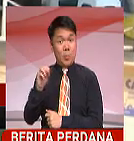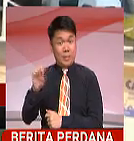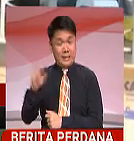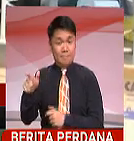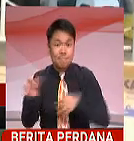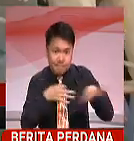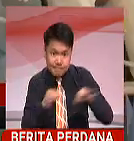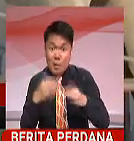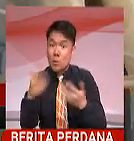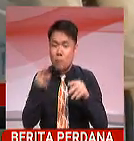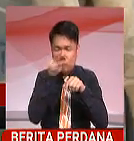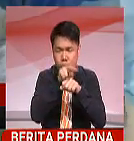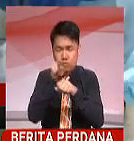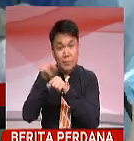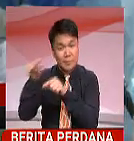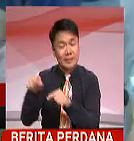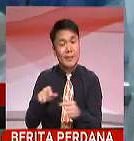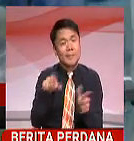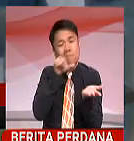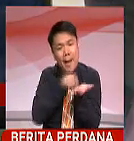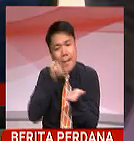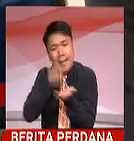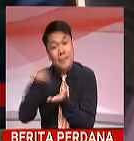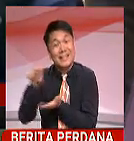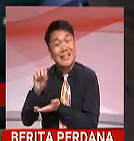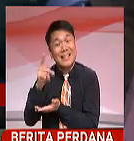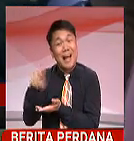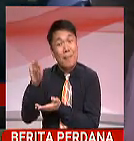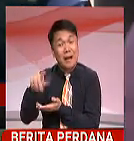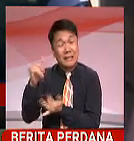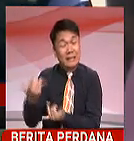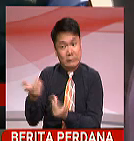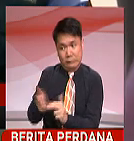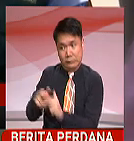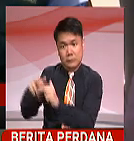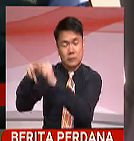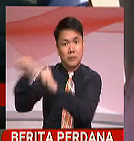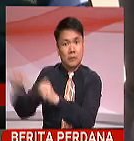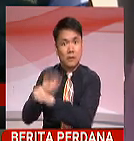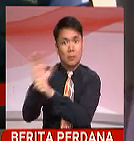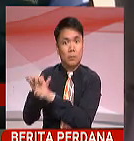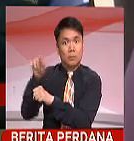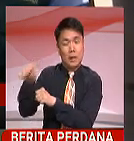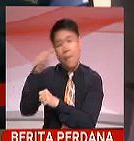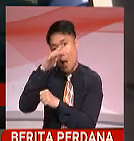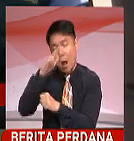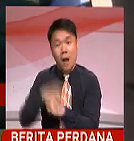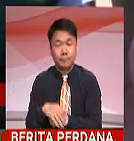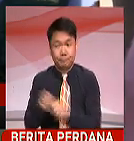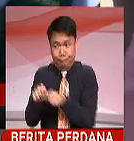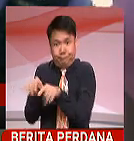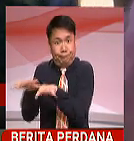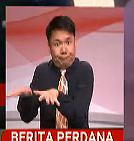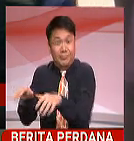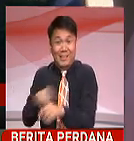membuat tinjauan di ladang penternakan ayam di Serkam yang menyumbang kepada peningkatan kes positif COVID-19 di Melaka.